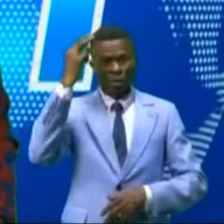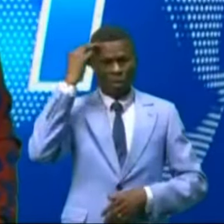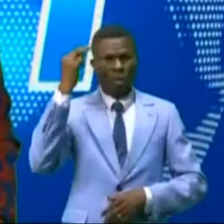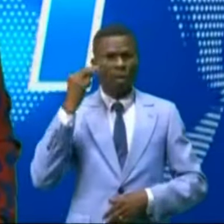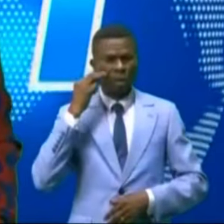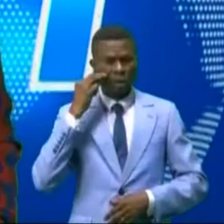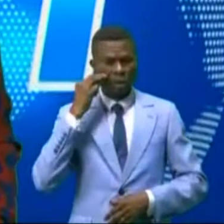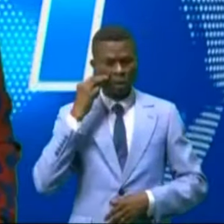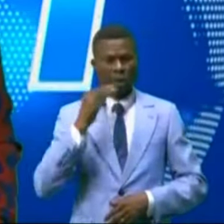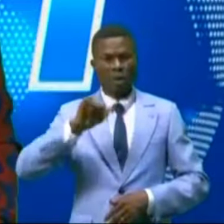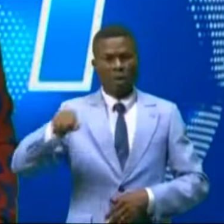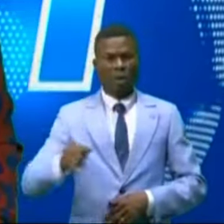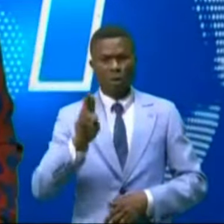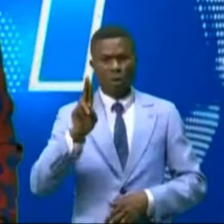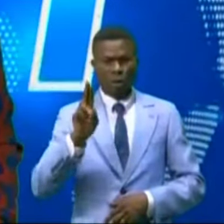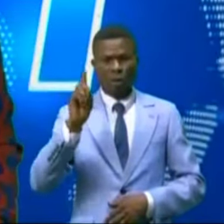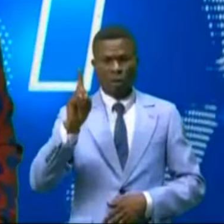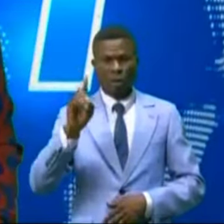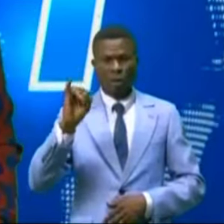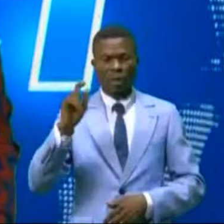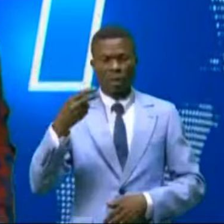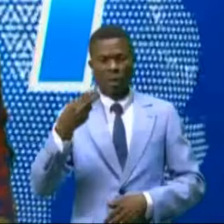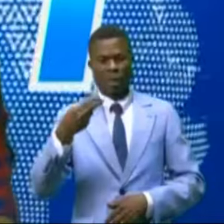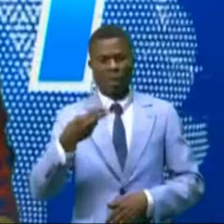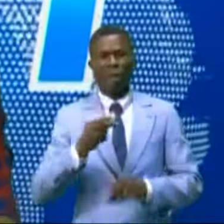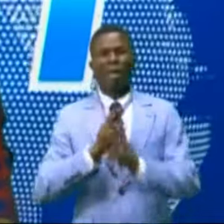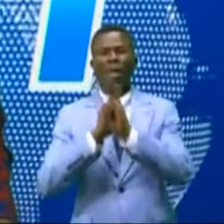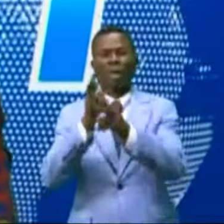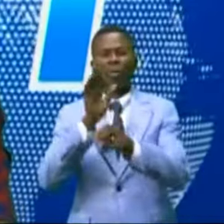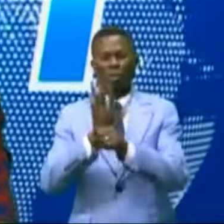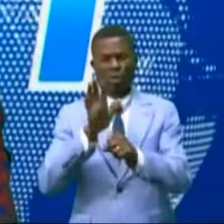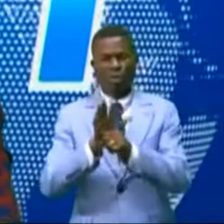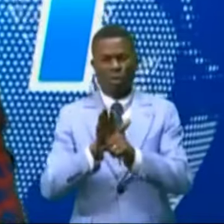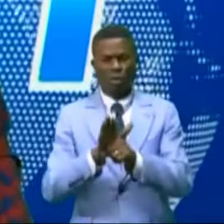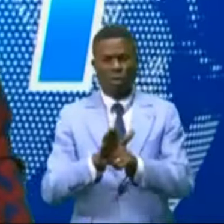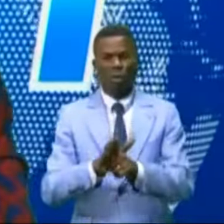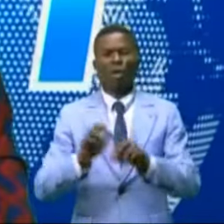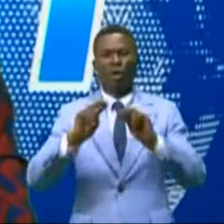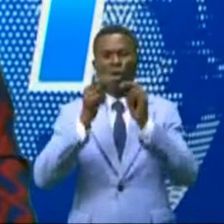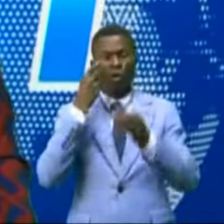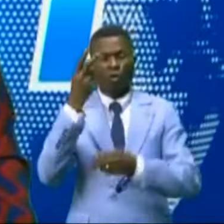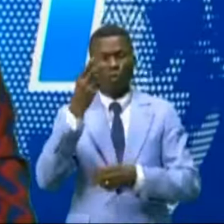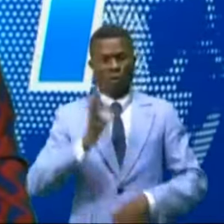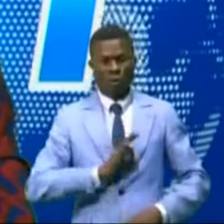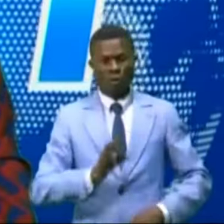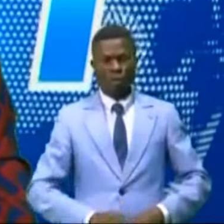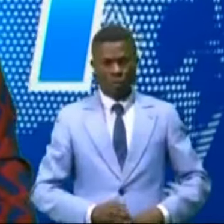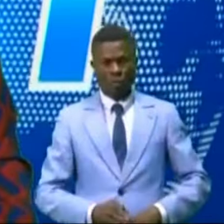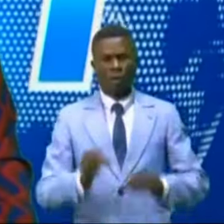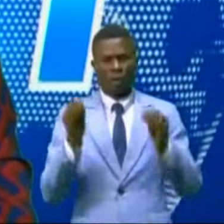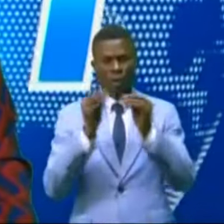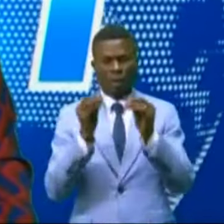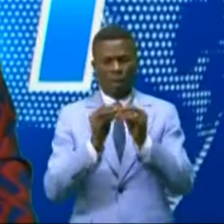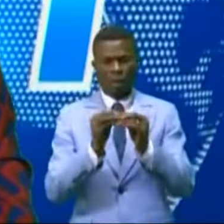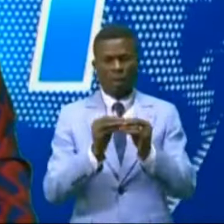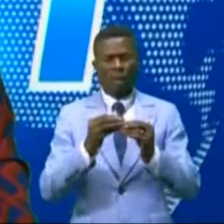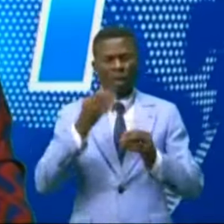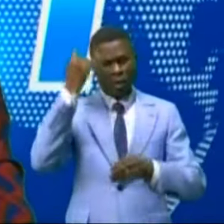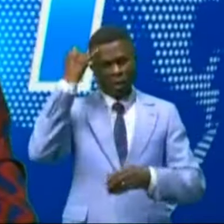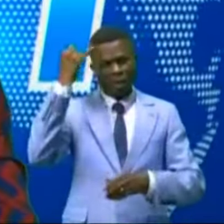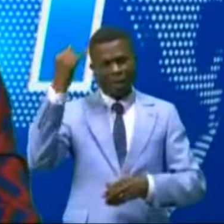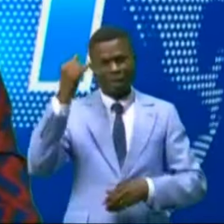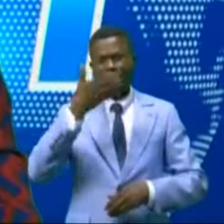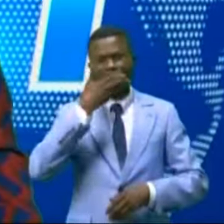ministre de juditmin touuka suscite bien des réactions vision fat rénové au cours d'une matinée politique à saluer cette